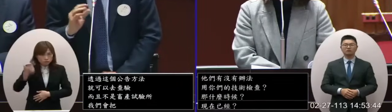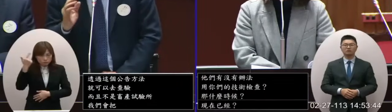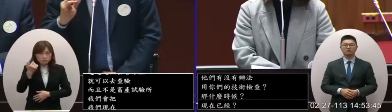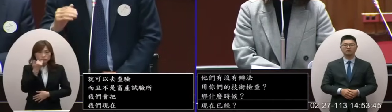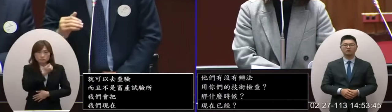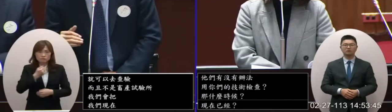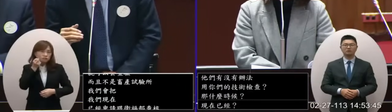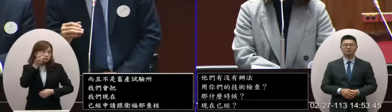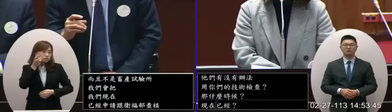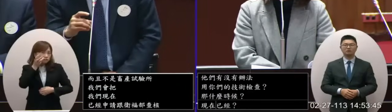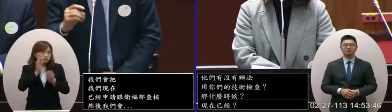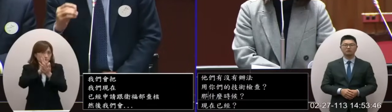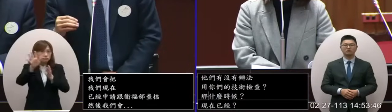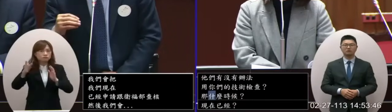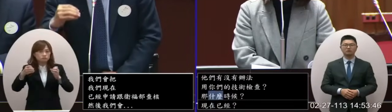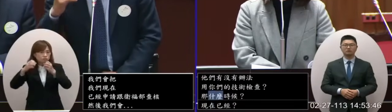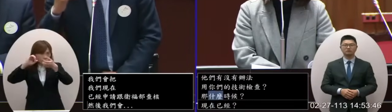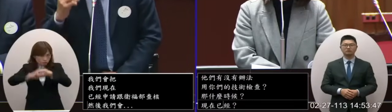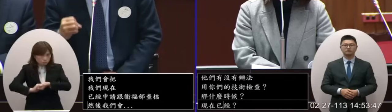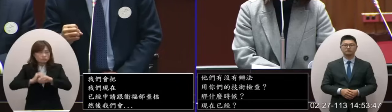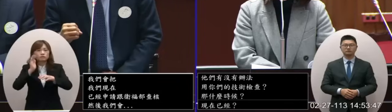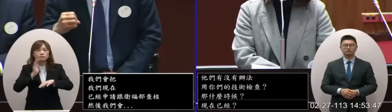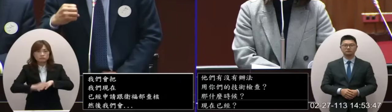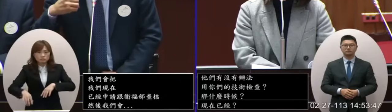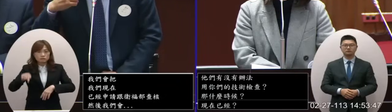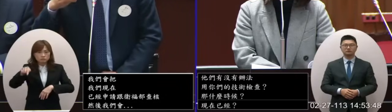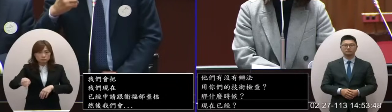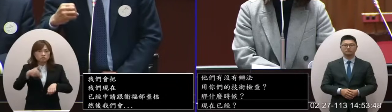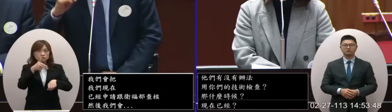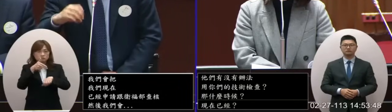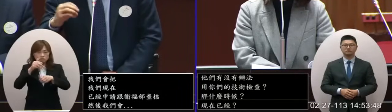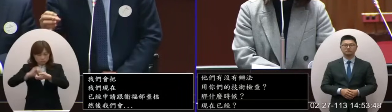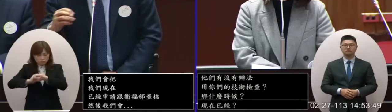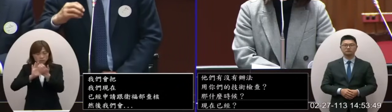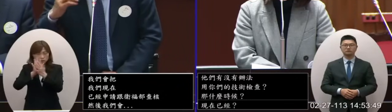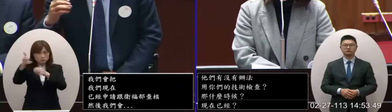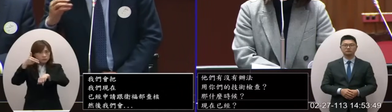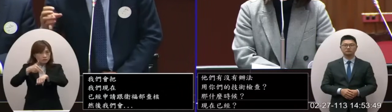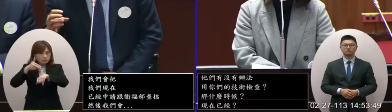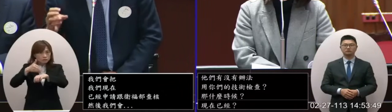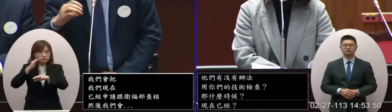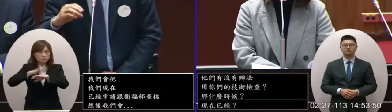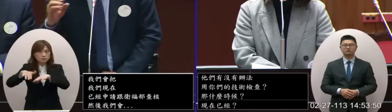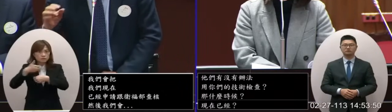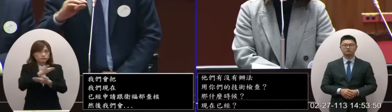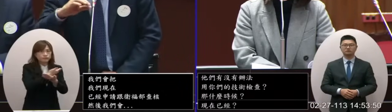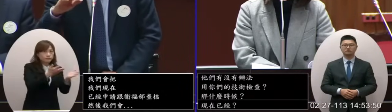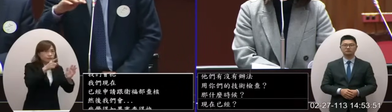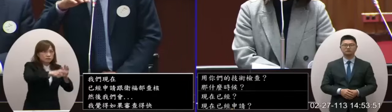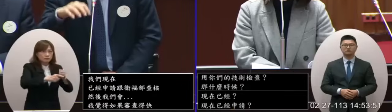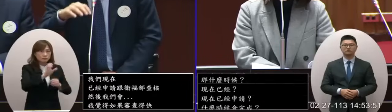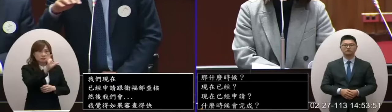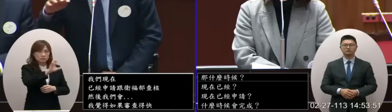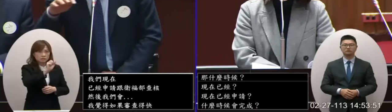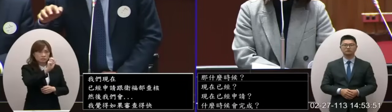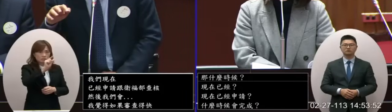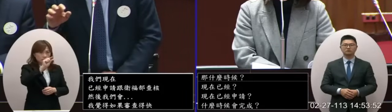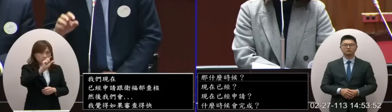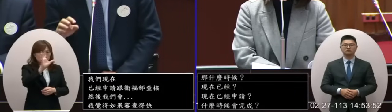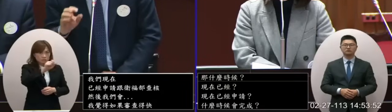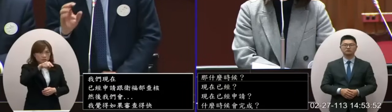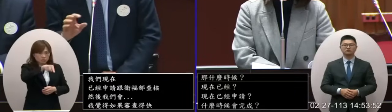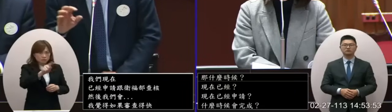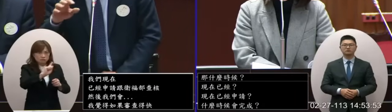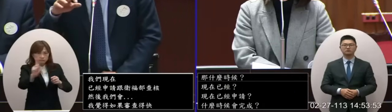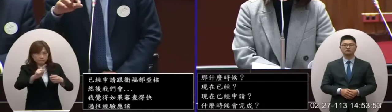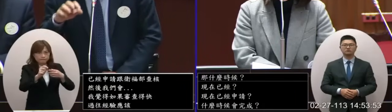验大概两三个月就会确认了。确认了以后，我们会把这个技术给相关的像类似 SGS 的其他的能够做检验的